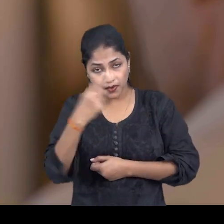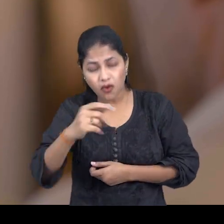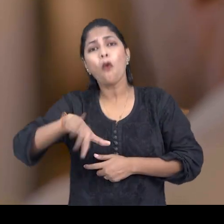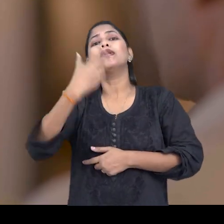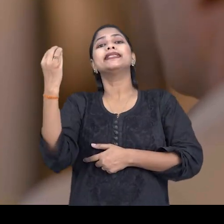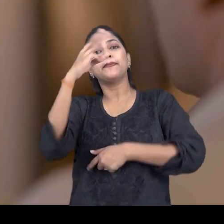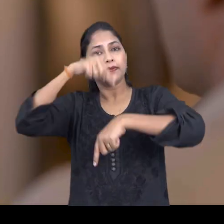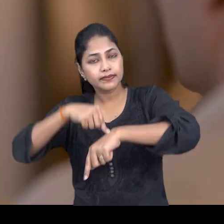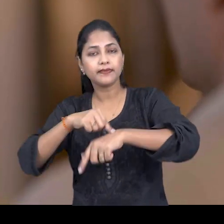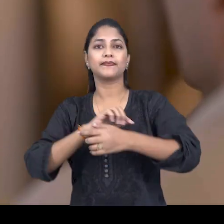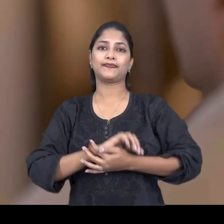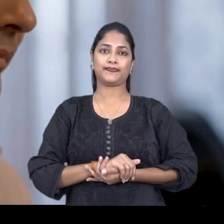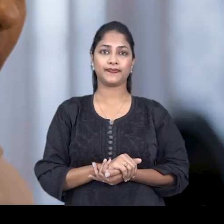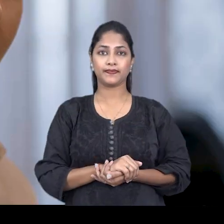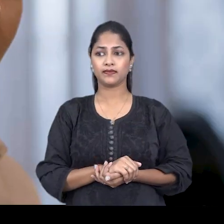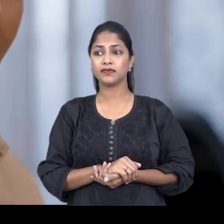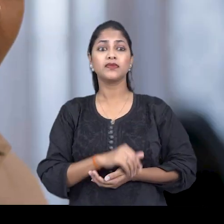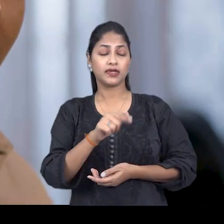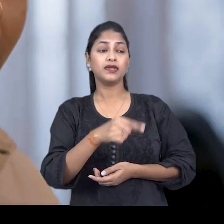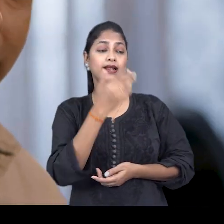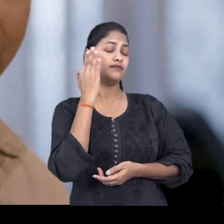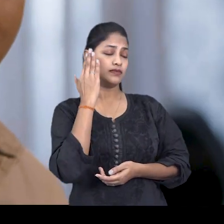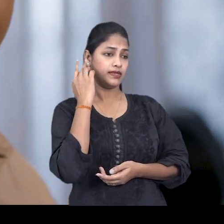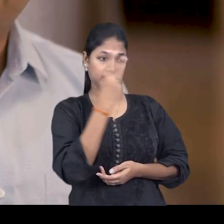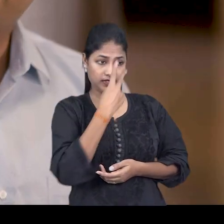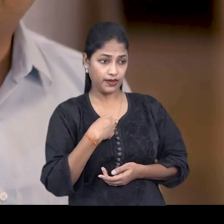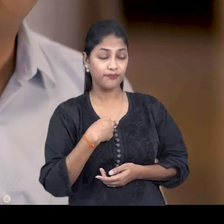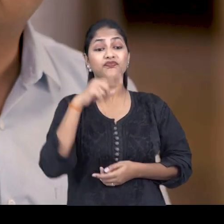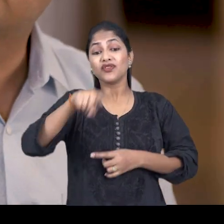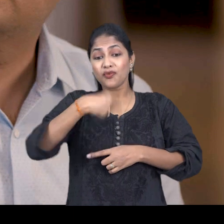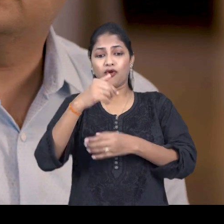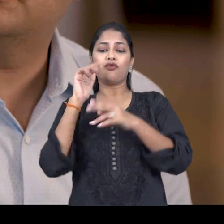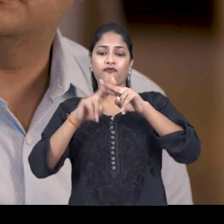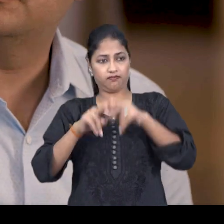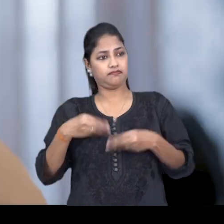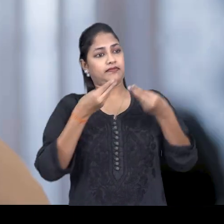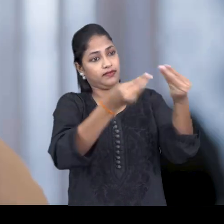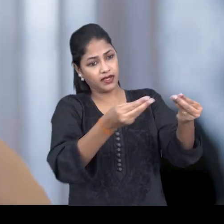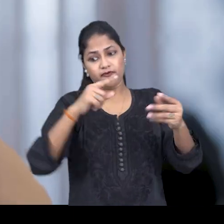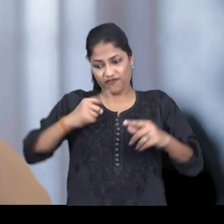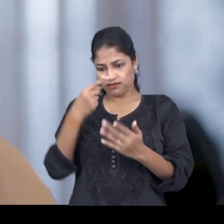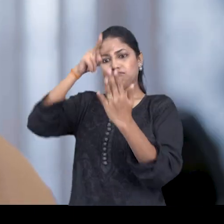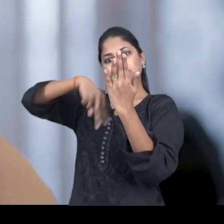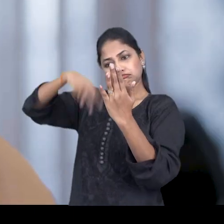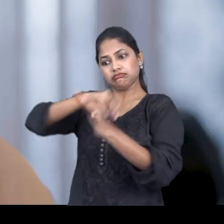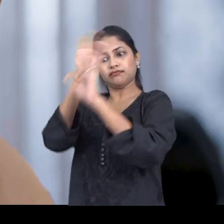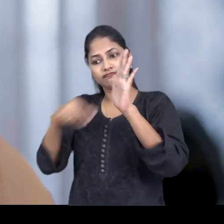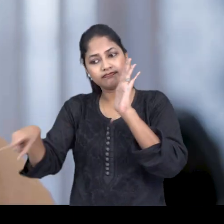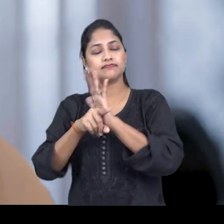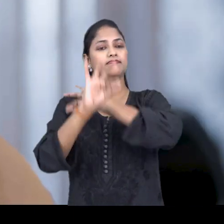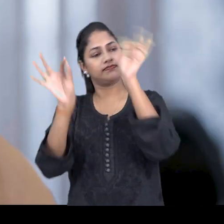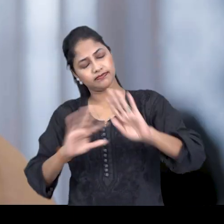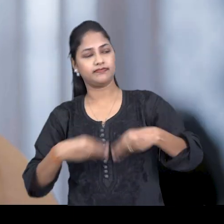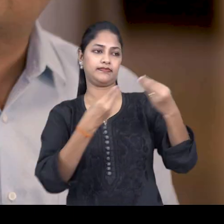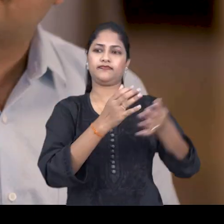હર મહિને કરવી છે કે દર 3 મહિનામાં. અચ્છા સાંભળો, તમે ફોર્મ કાલે લઈ જજો. હું બરાબર વાંચીને સહી